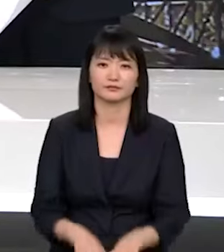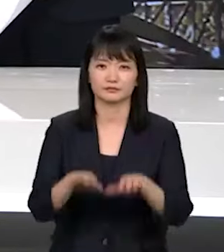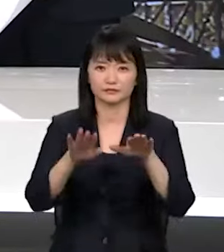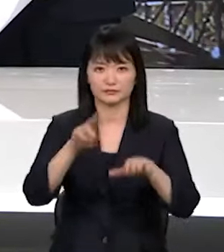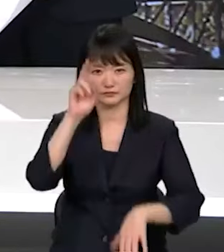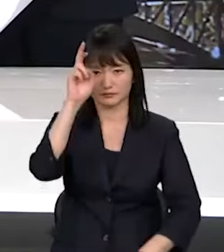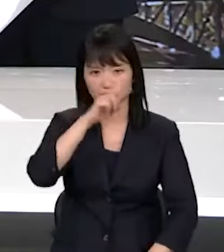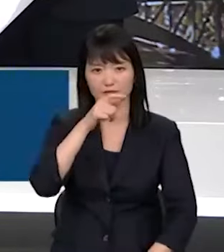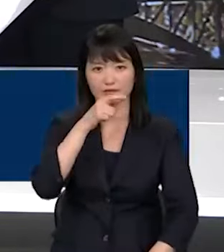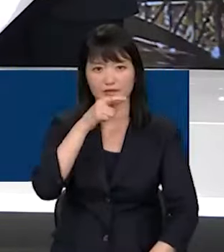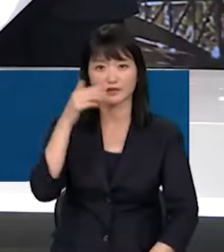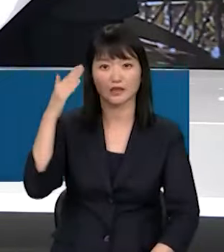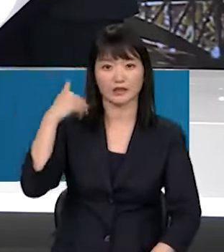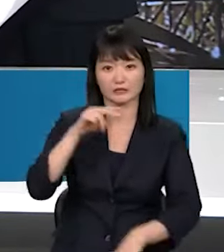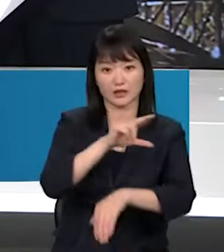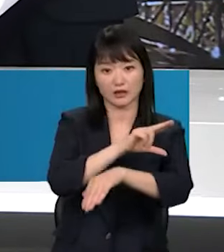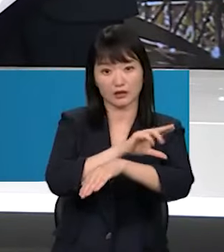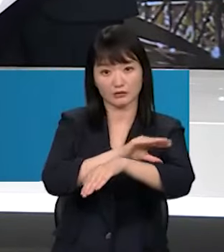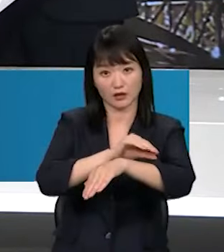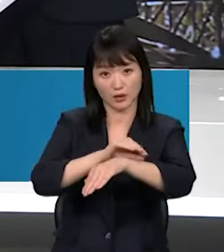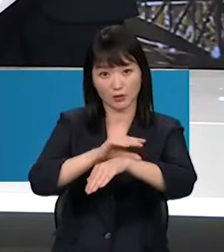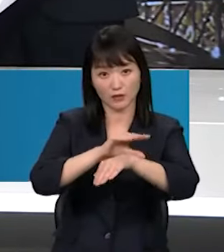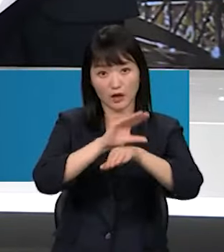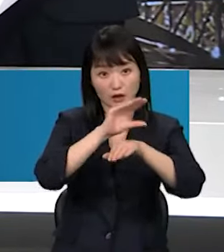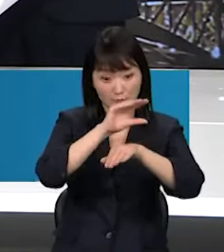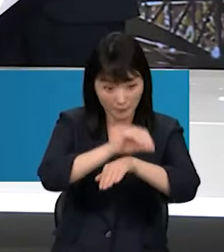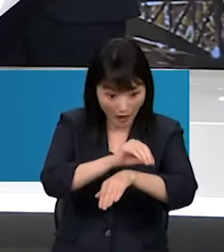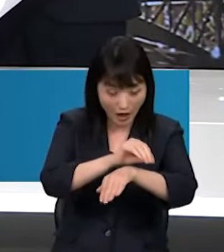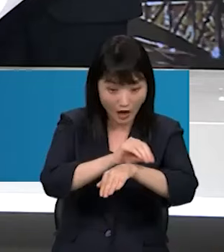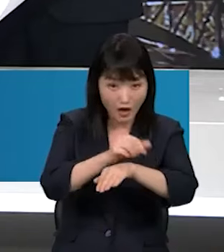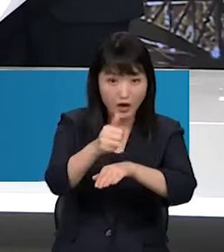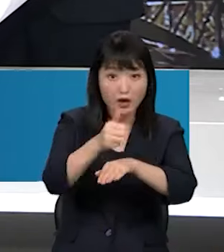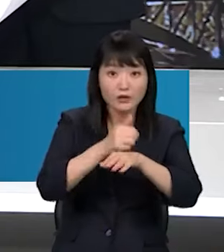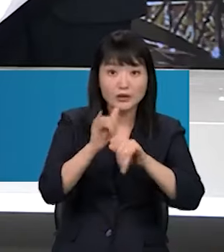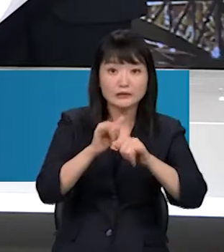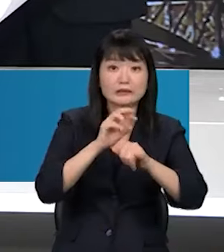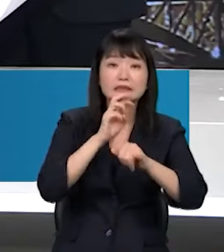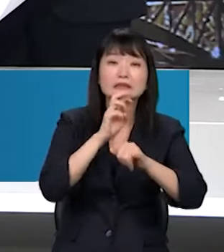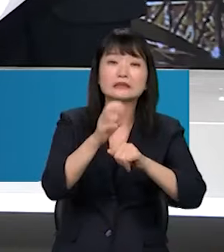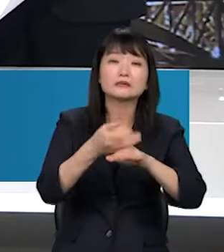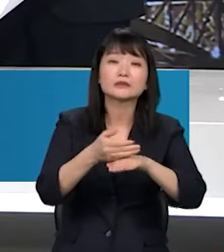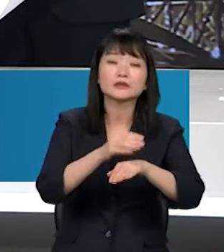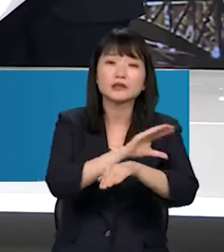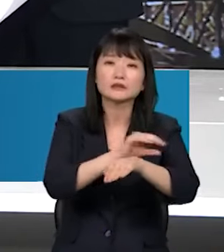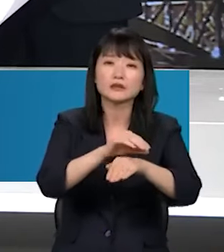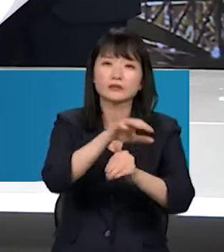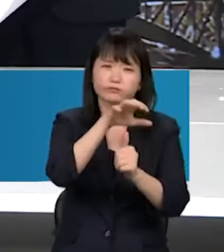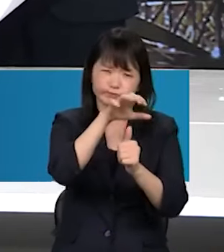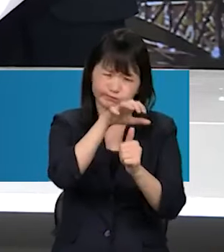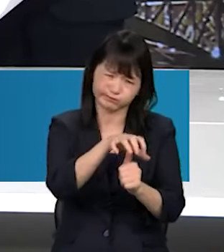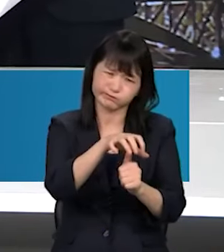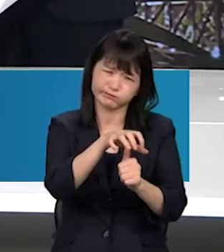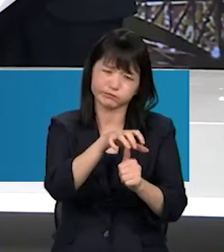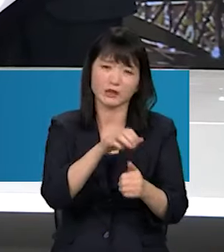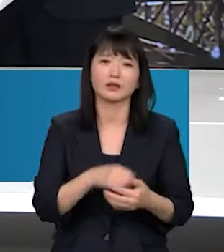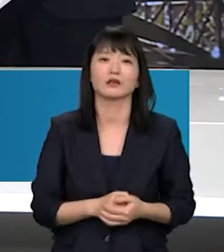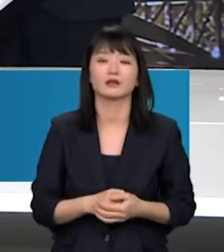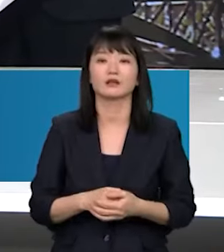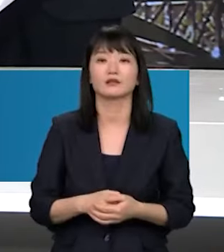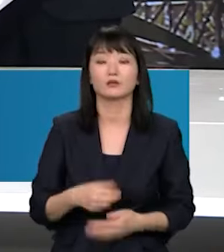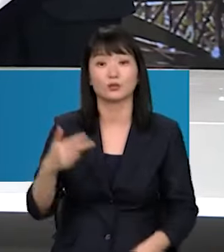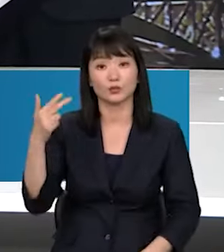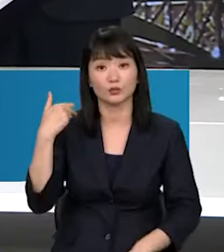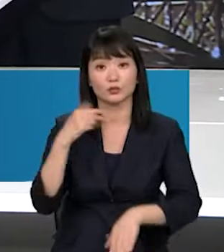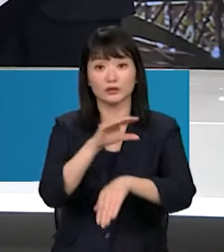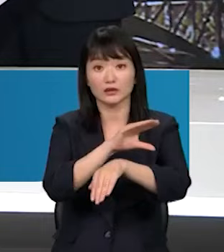오늘 아침 경기 의정부 경전철이 멈춰서면서 승객들이 30분 넘게 차량 안에 갇히는 사고가 났습니다.